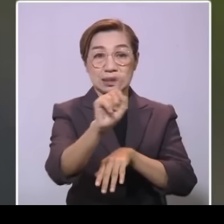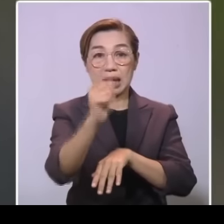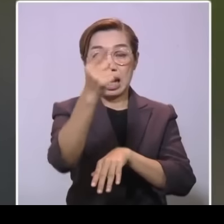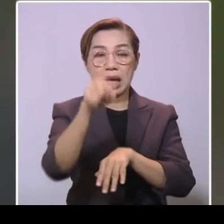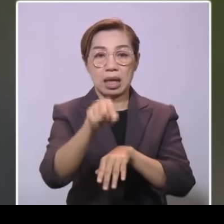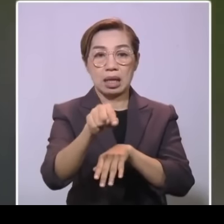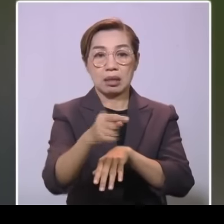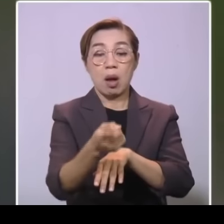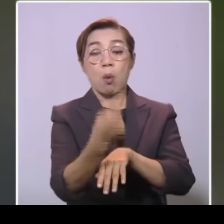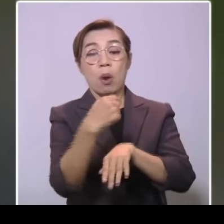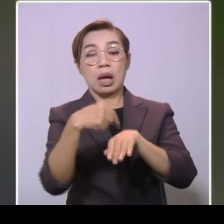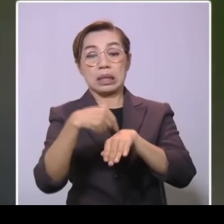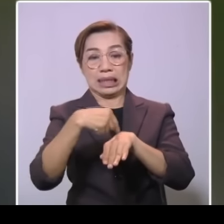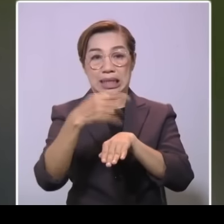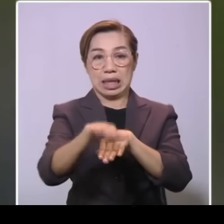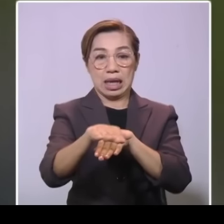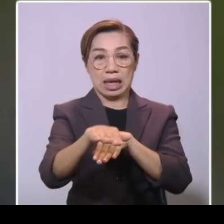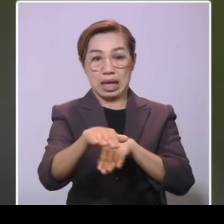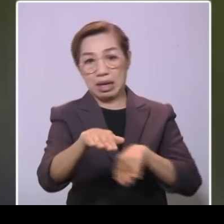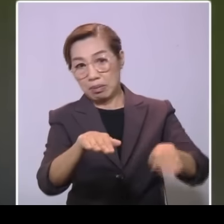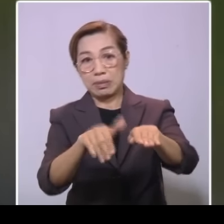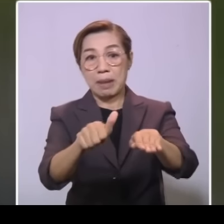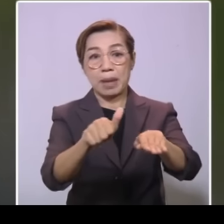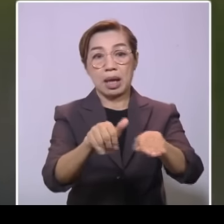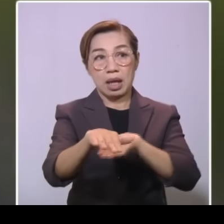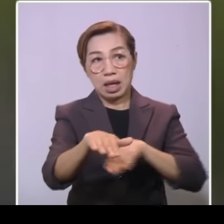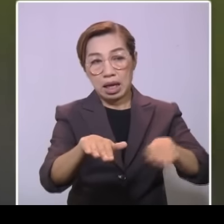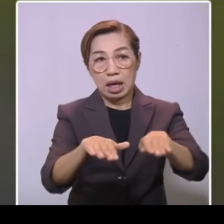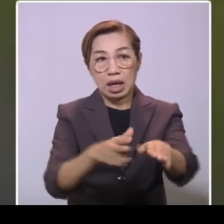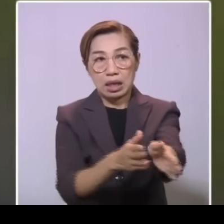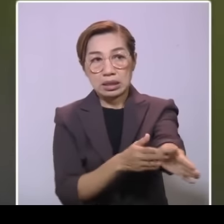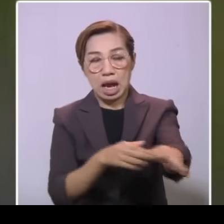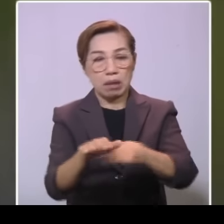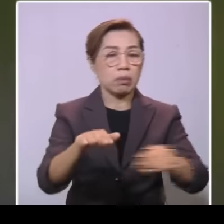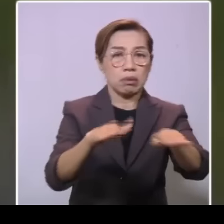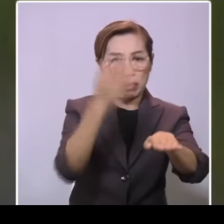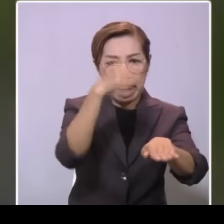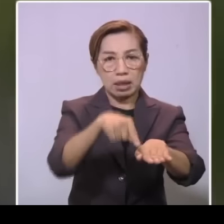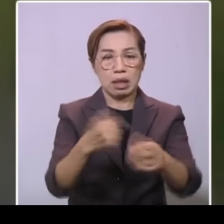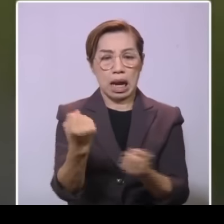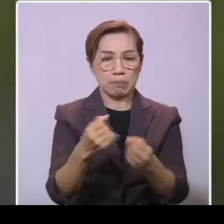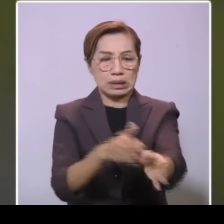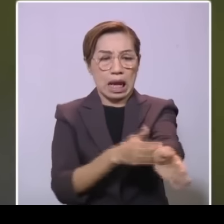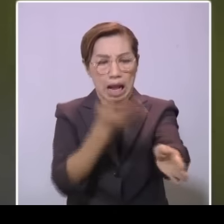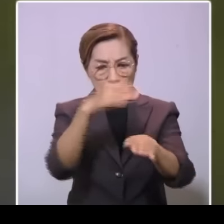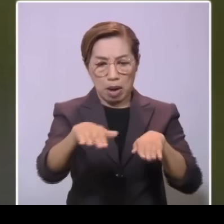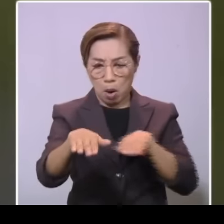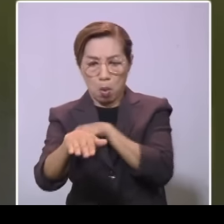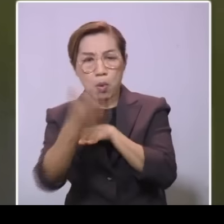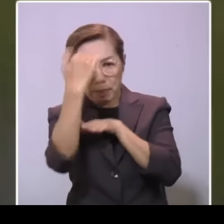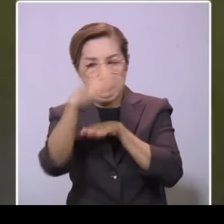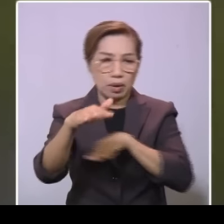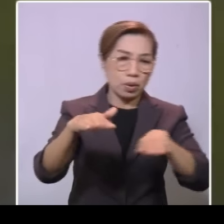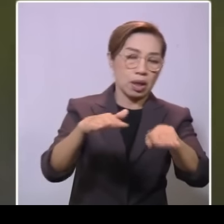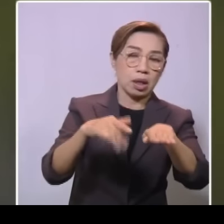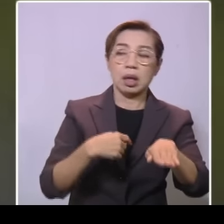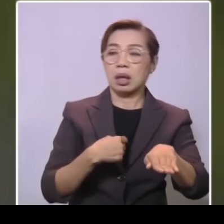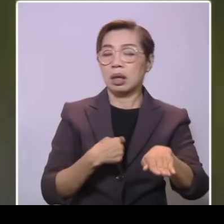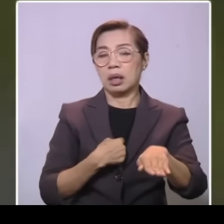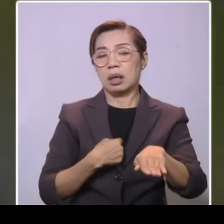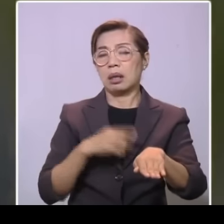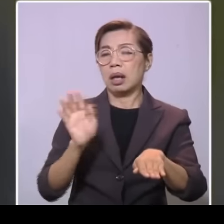เหมือนกับอ้อมไปด้านซ้ายได้ไหมเข้าเลนซ้ายได้ไหมขับช้าทำไมไม่อยู่เลนซ้ายแล้วรถพยาบาลเขาก็บอกว่าก็ฉันจะกลับ